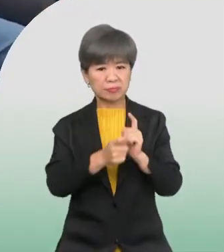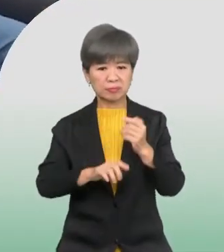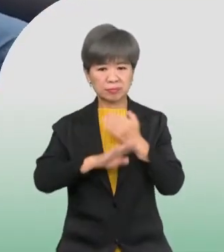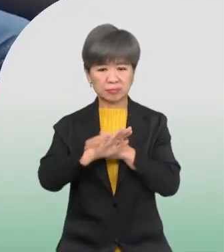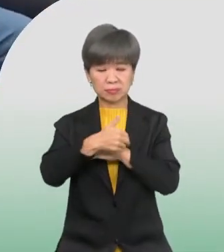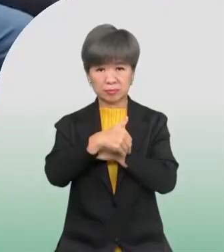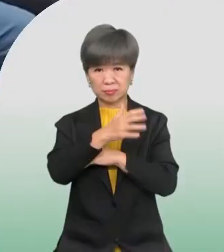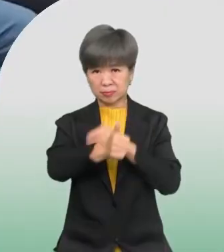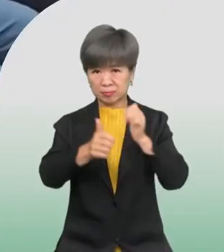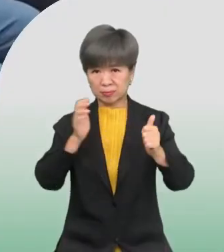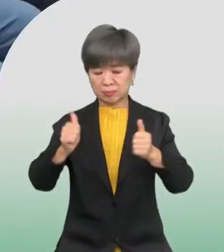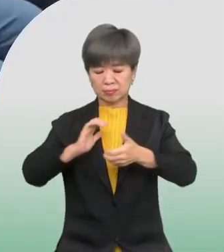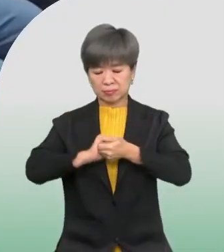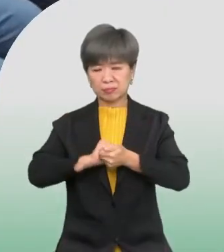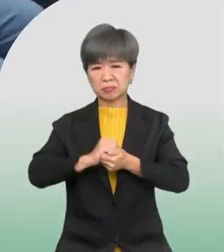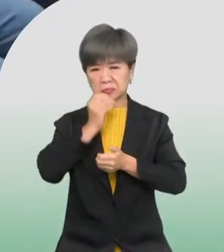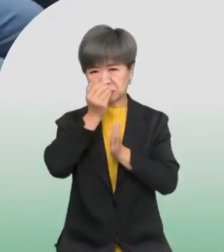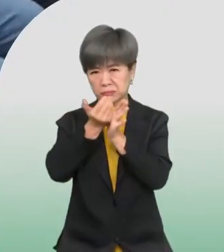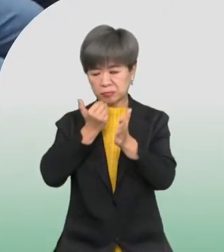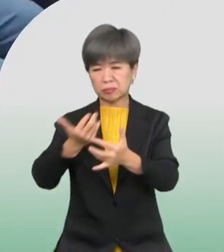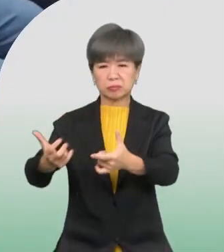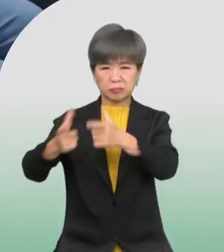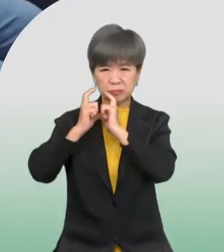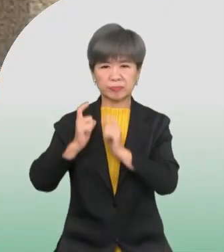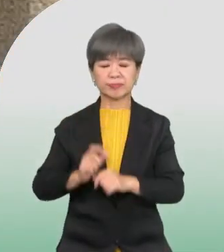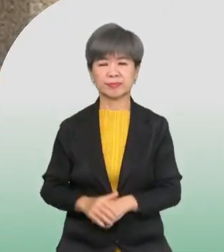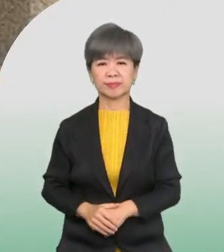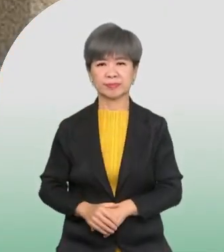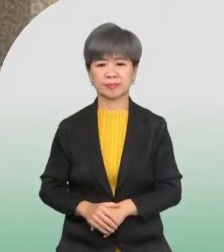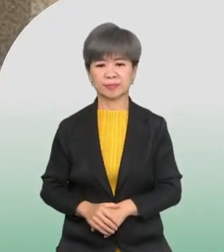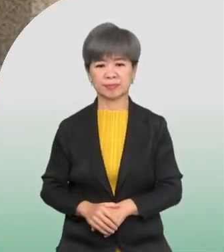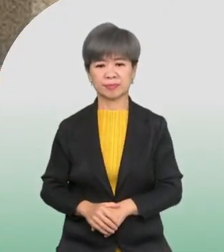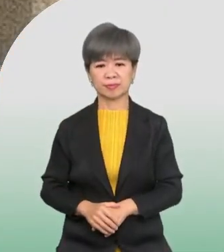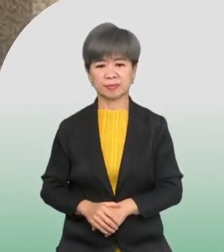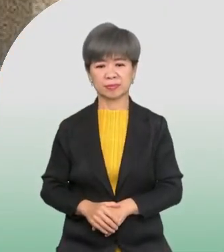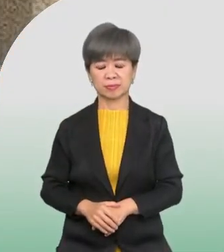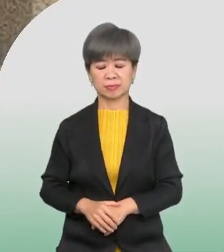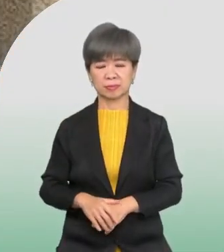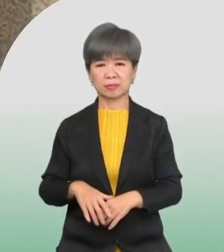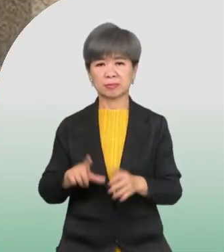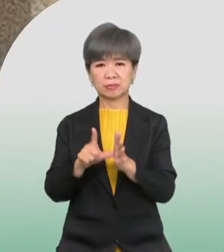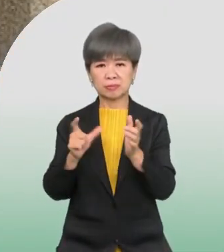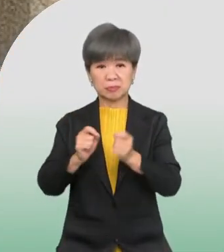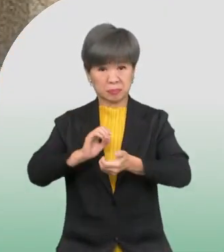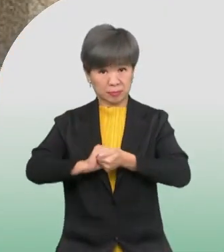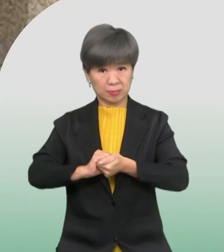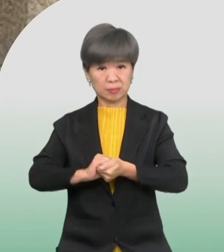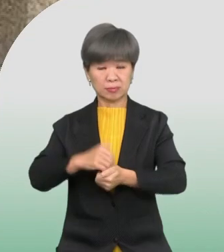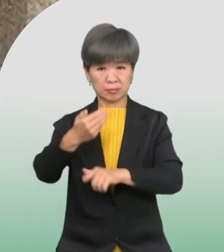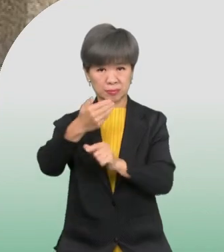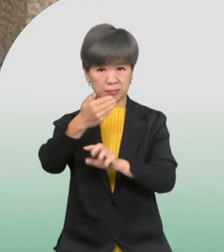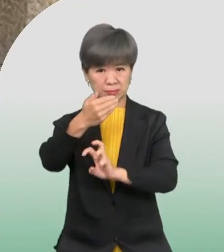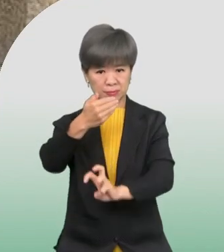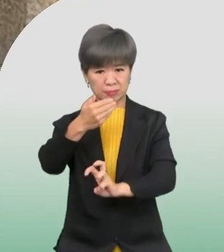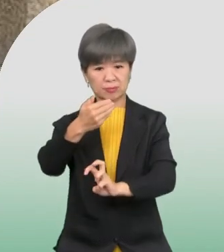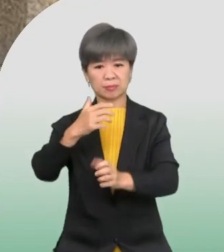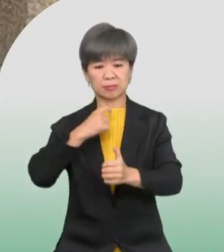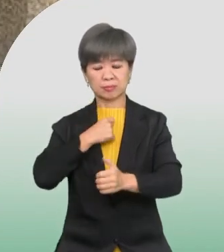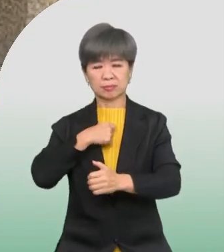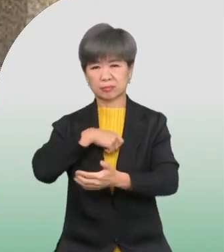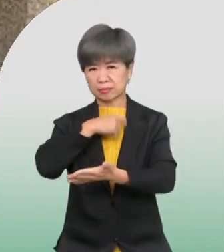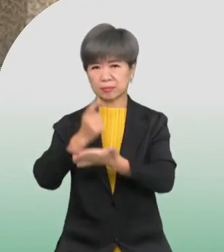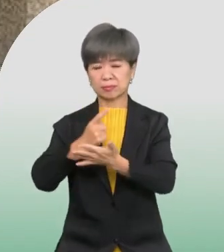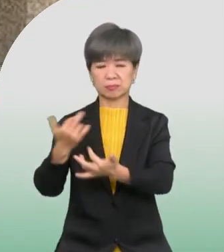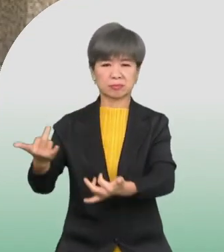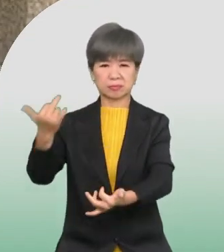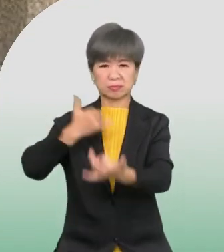的乡镇中决定后位而参前转会办。 我临时就决定了会在今天9月30号，全部都